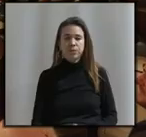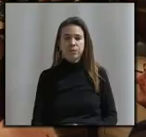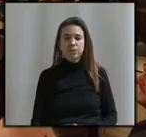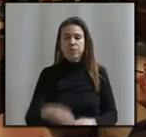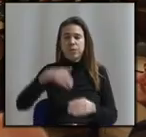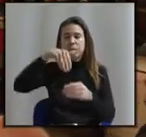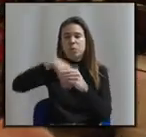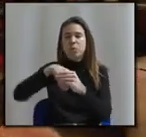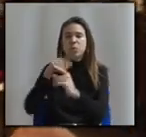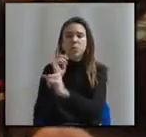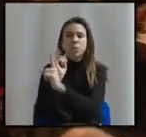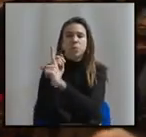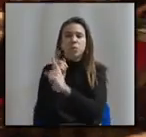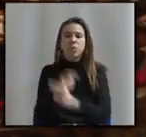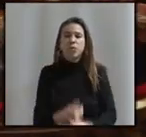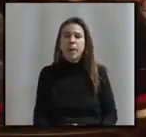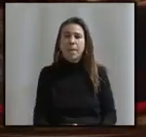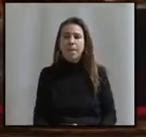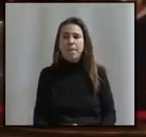Vots en contra?